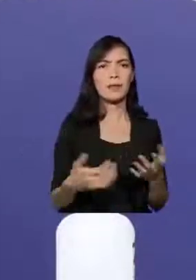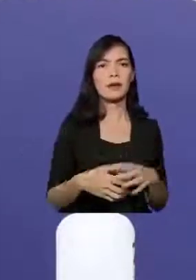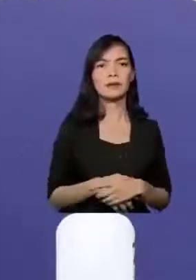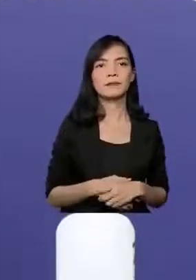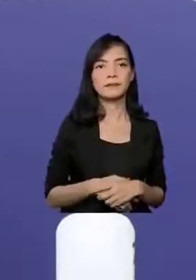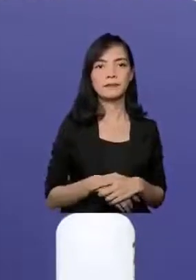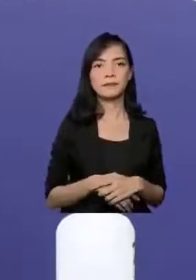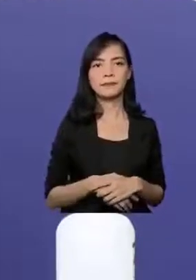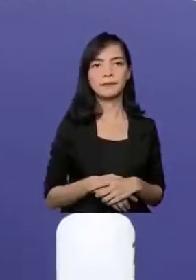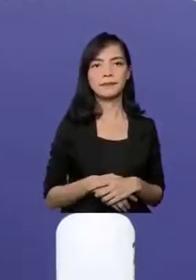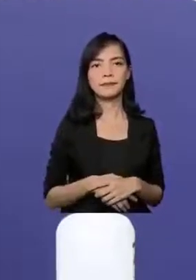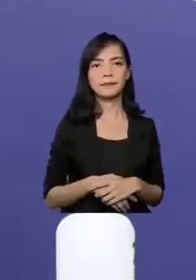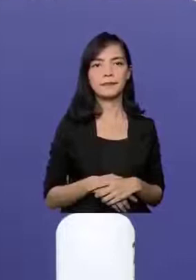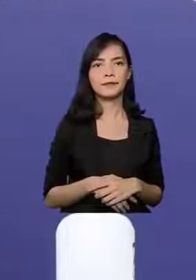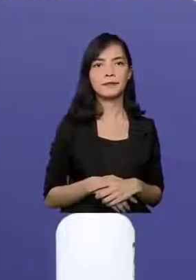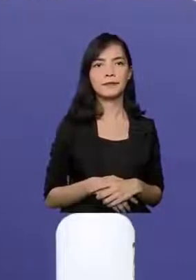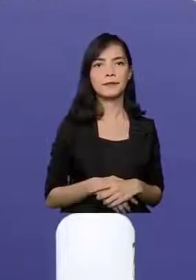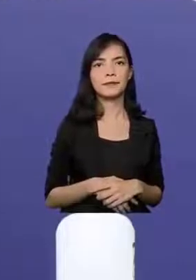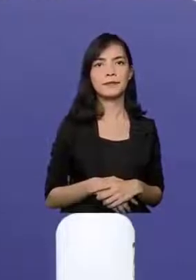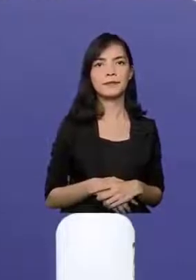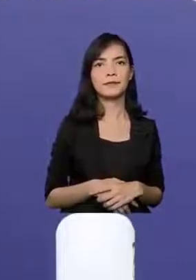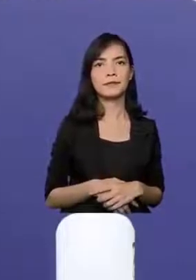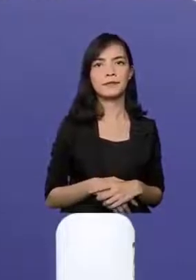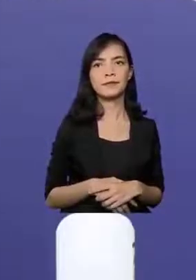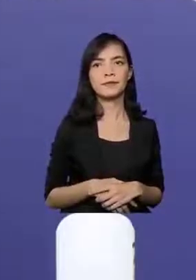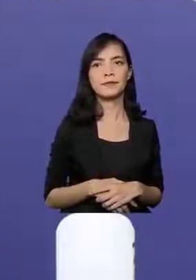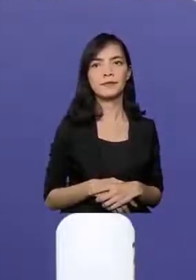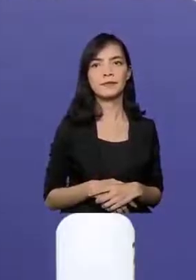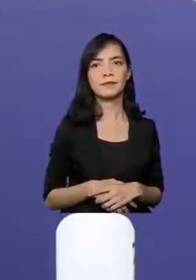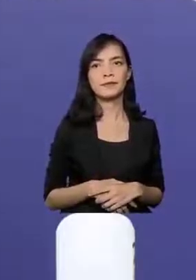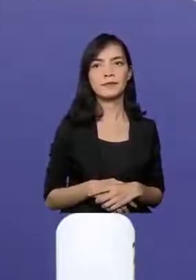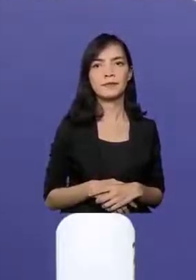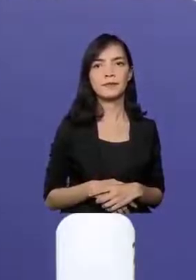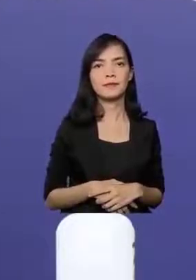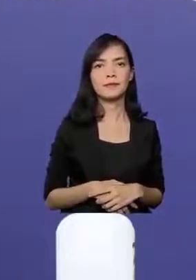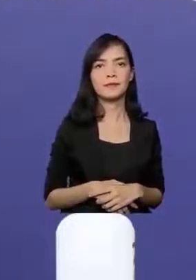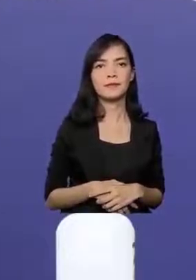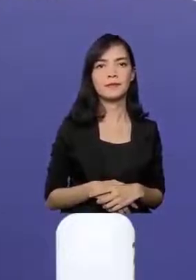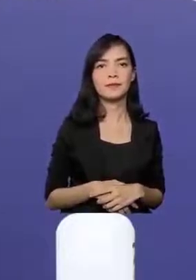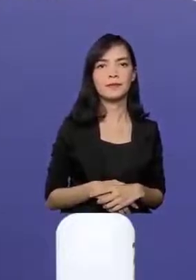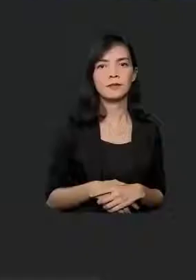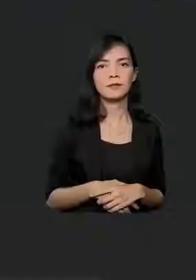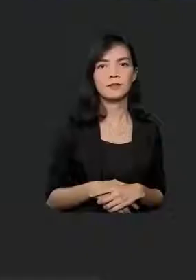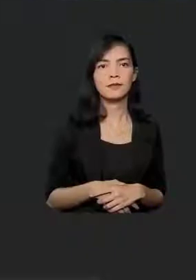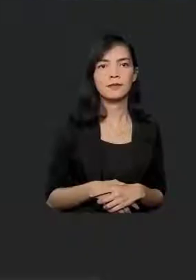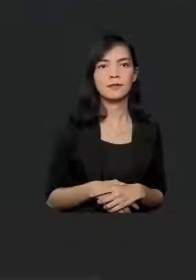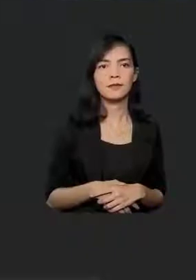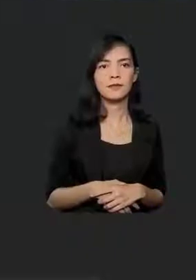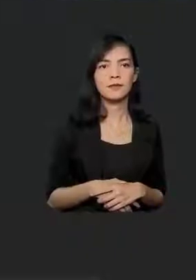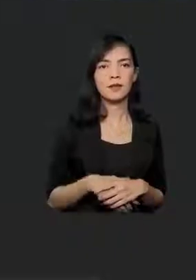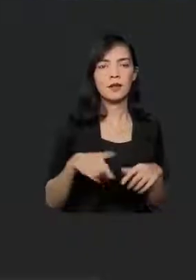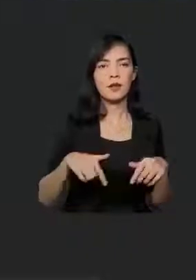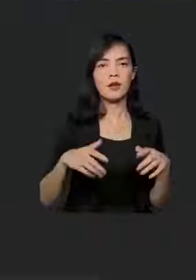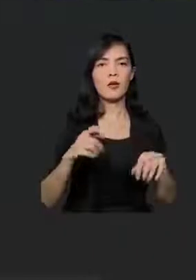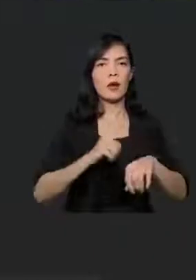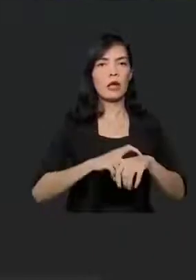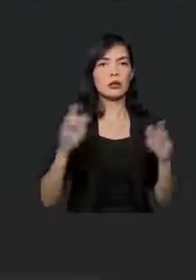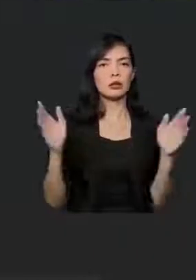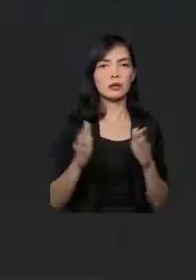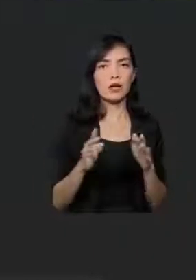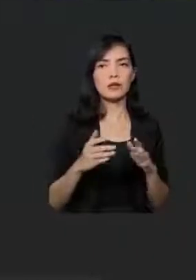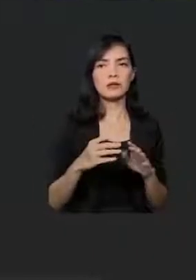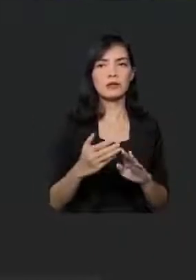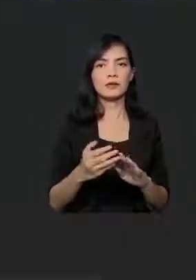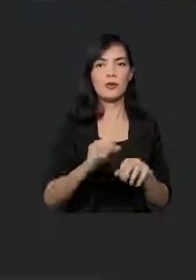Oh ya kah yang berbeda yaitu tadi sekarang pelaksananya di luar kemudian lebih singkat Kalau